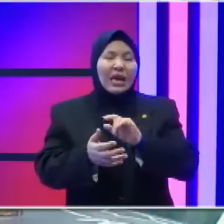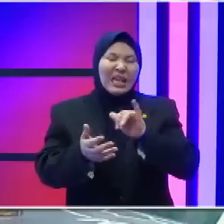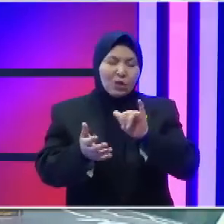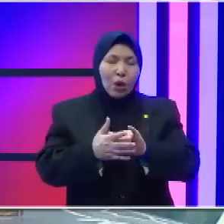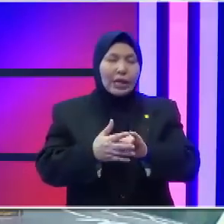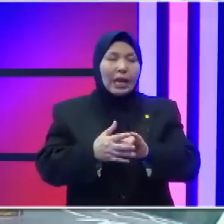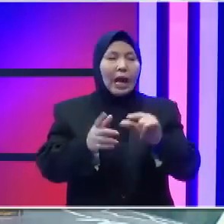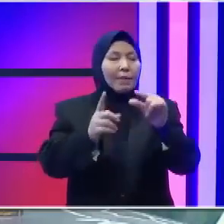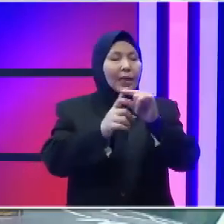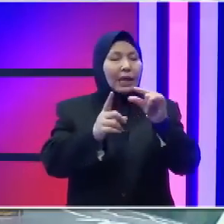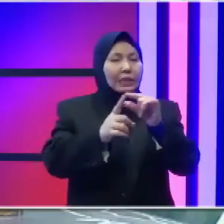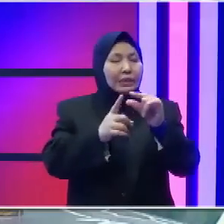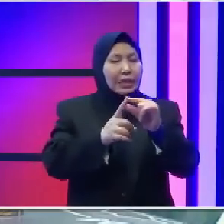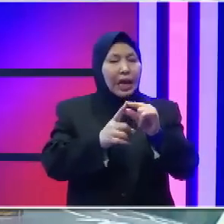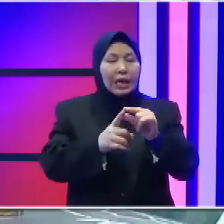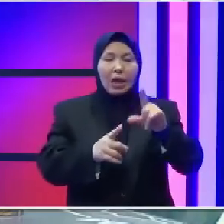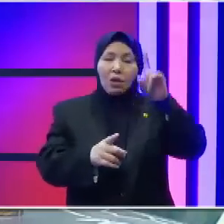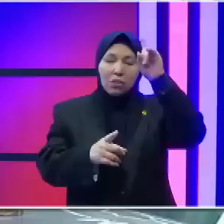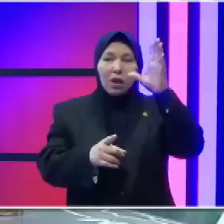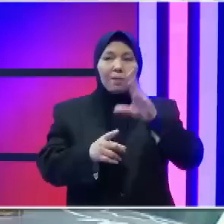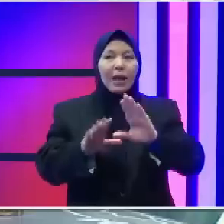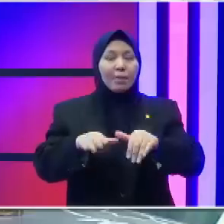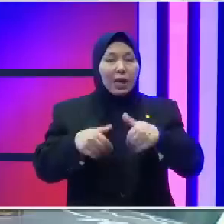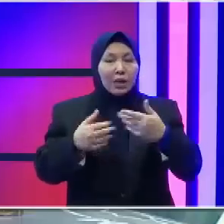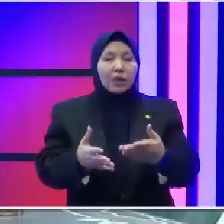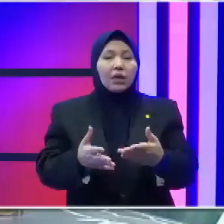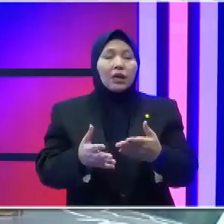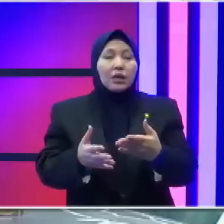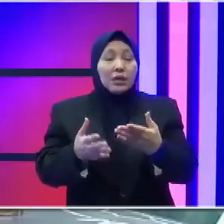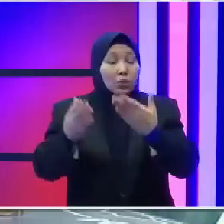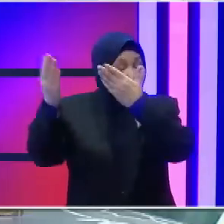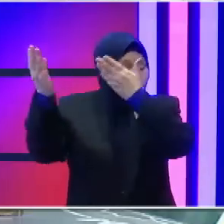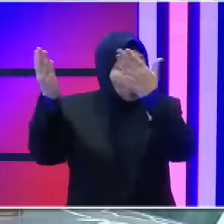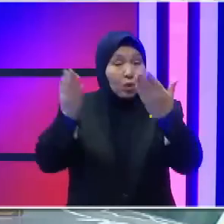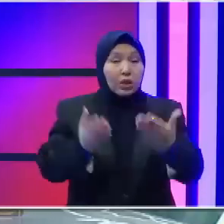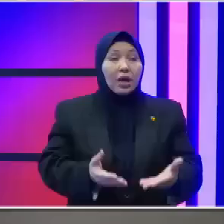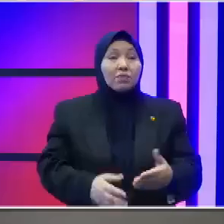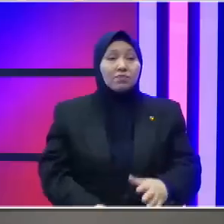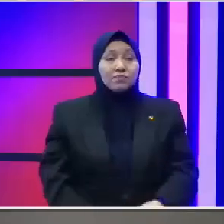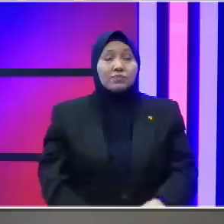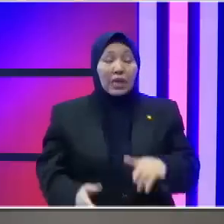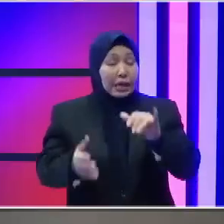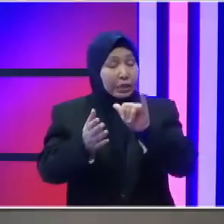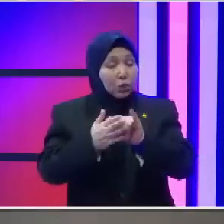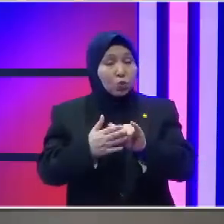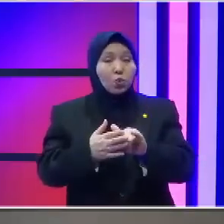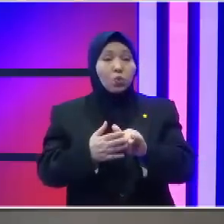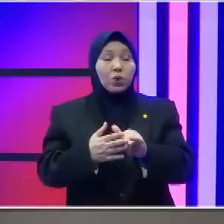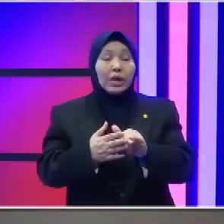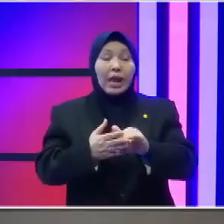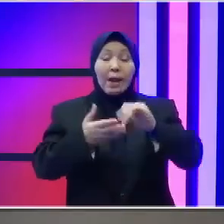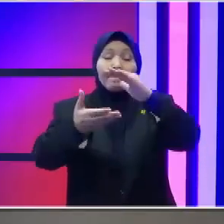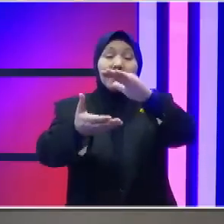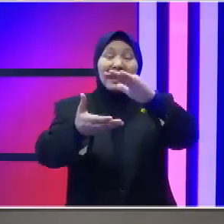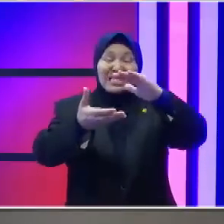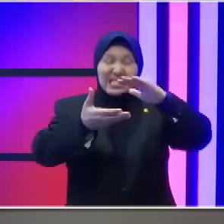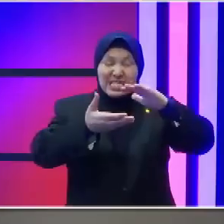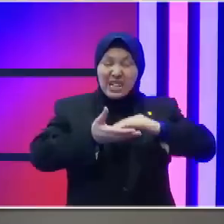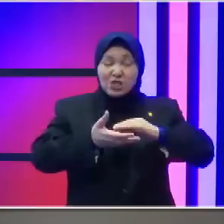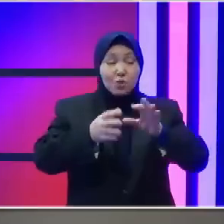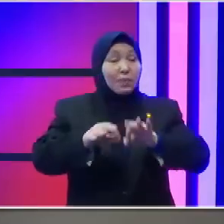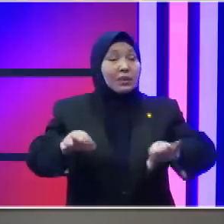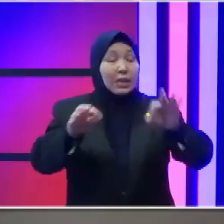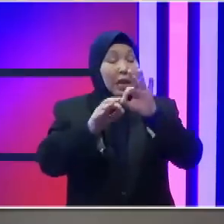kedua, membaca sebagaimana sebagaimana ia turun diturunkan. Ya. Jadi itu mesej penting, Ustaz, ya. Yeah. Pasal kalau